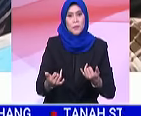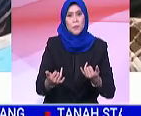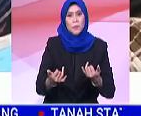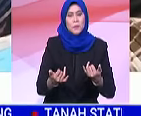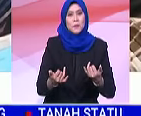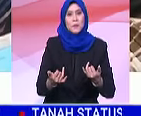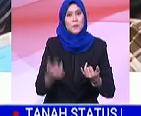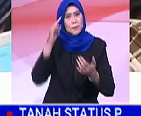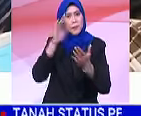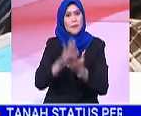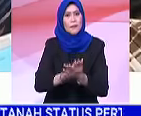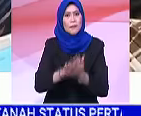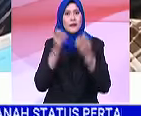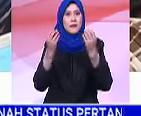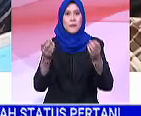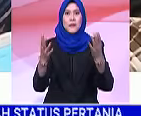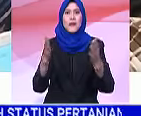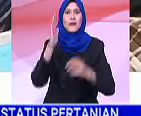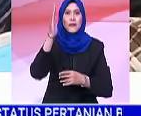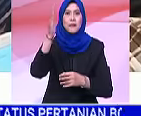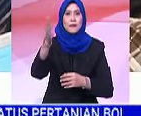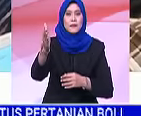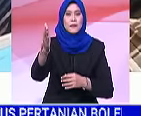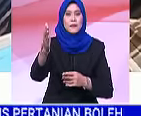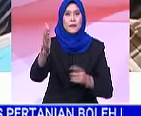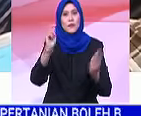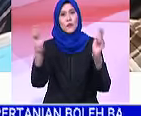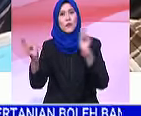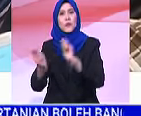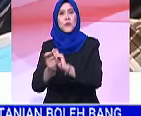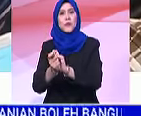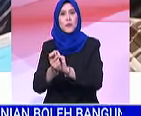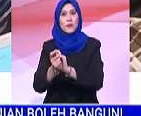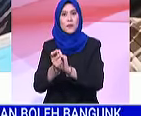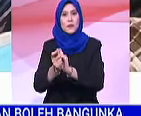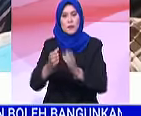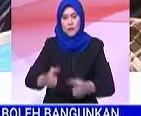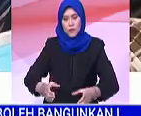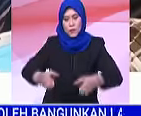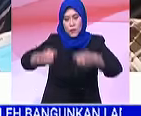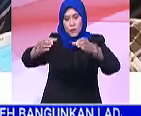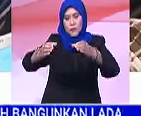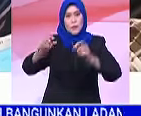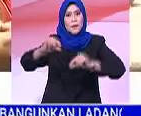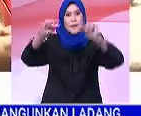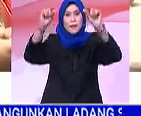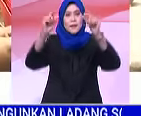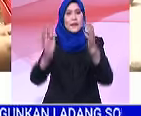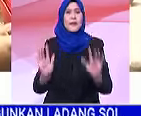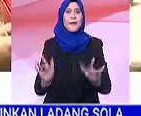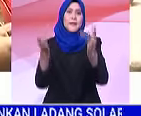percaya lebih ramai lagi akan bertukar kepada tong gas yang seperti